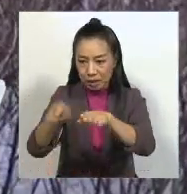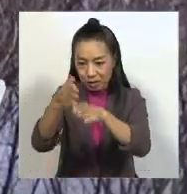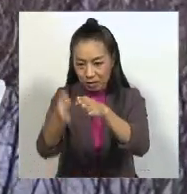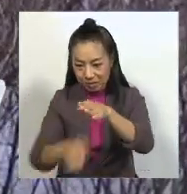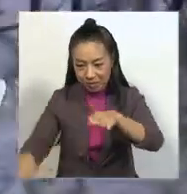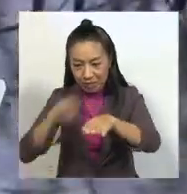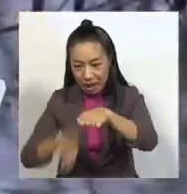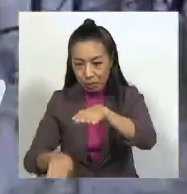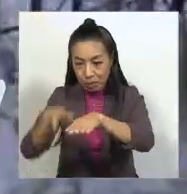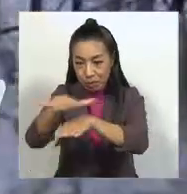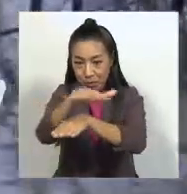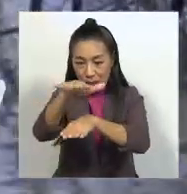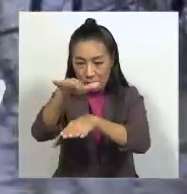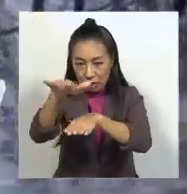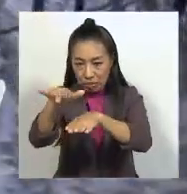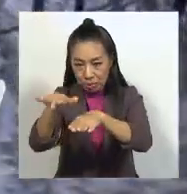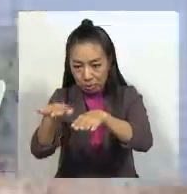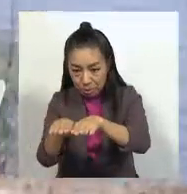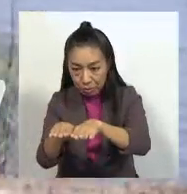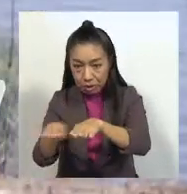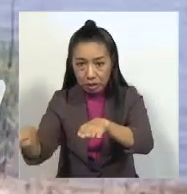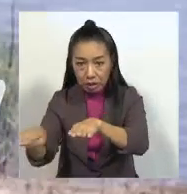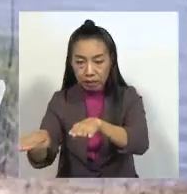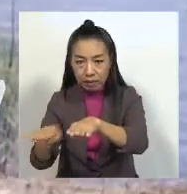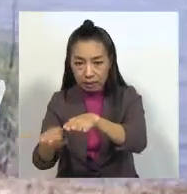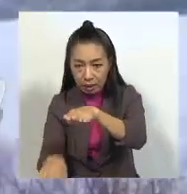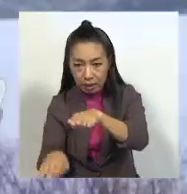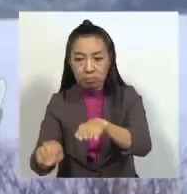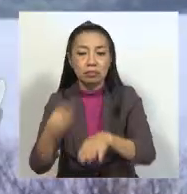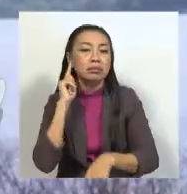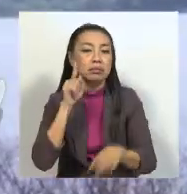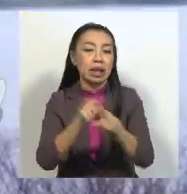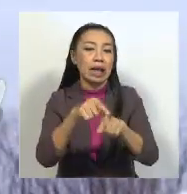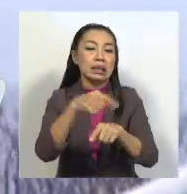ที่ตาลสุมแล้วก็ที่พิบูลมังสาหารน้ำจะค่อยๆล